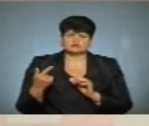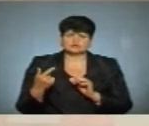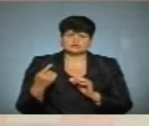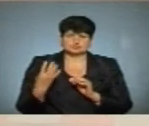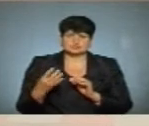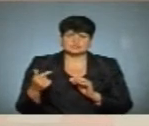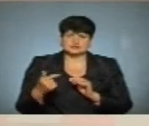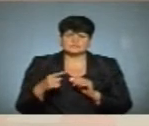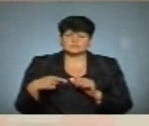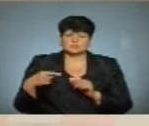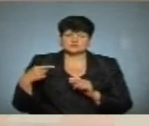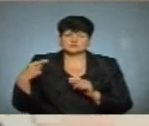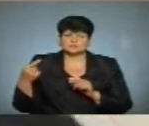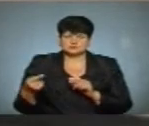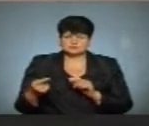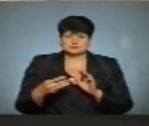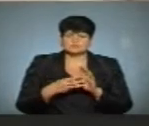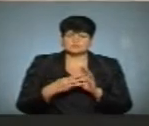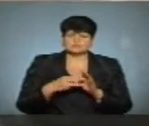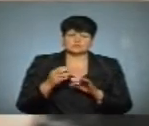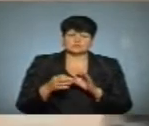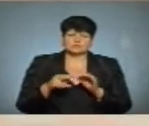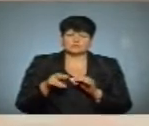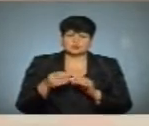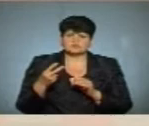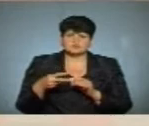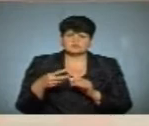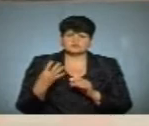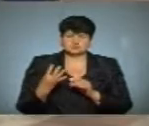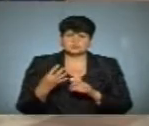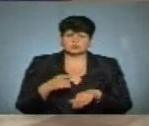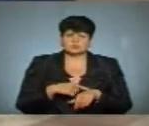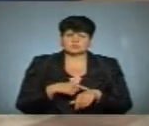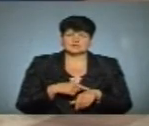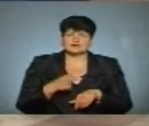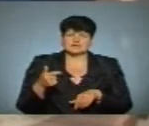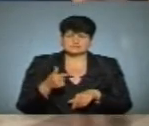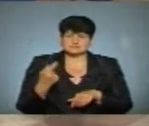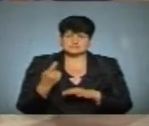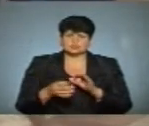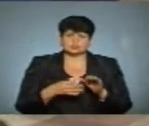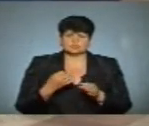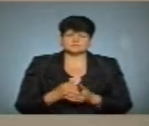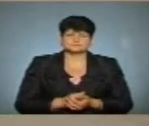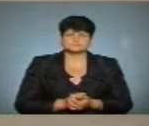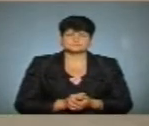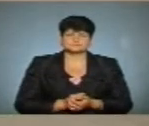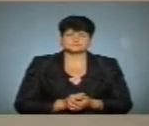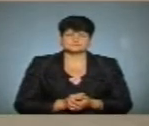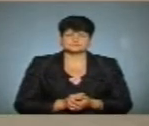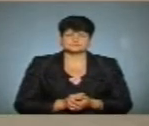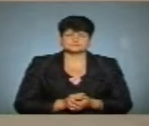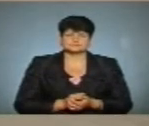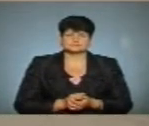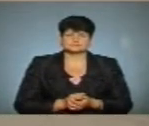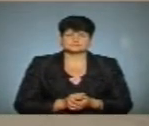за кожну наступну добу, починаючи з 8 доби, по 24 гривні за добу. Світлана Лазорик, Оксана Галіяш. Новини на